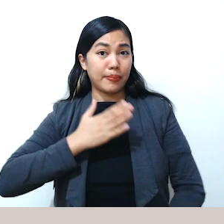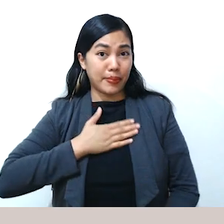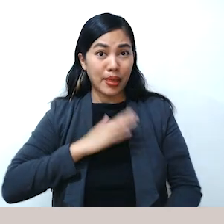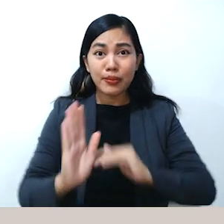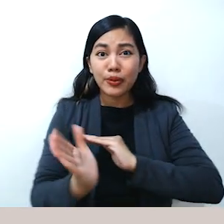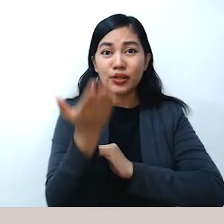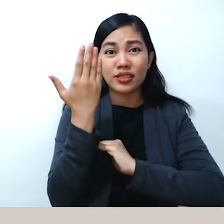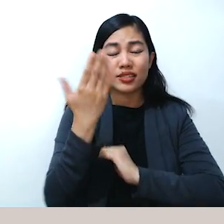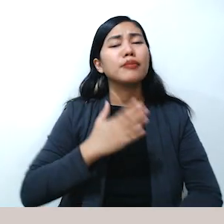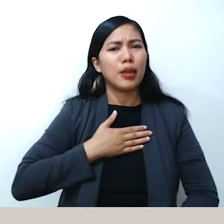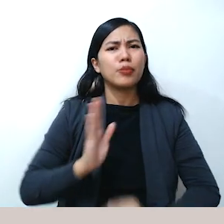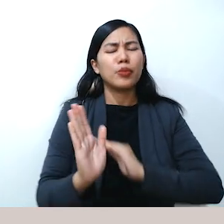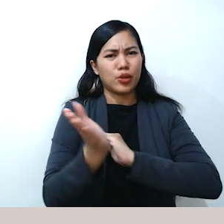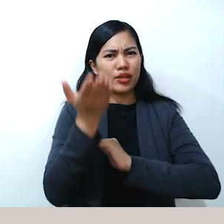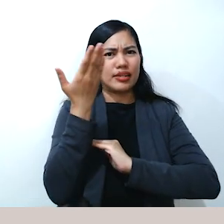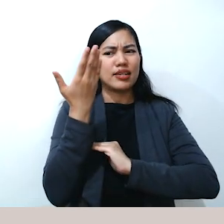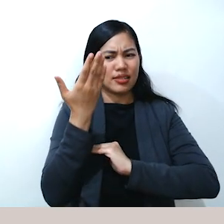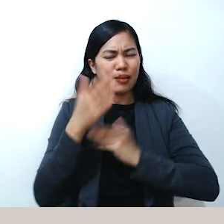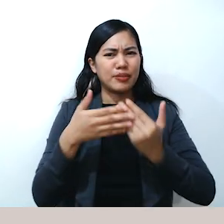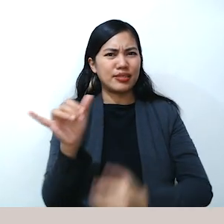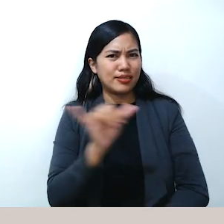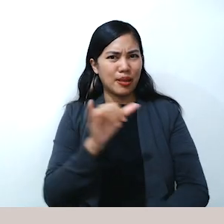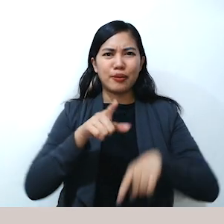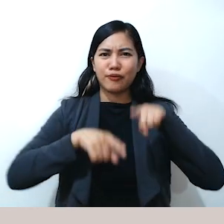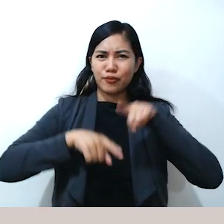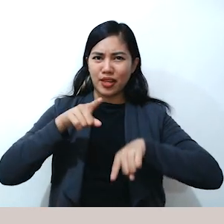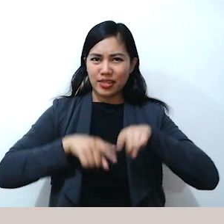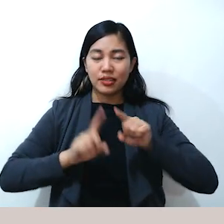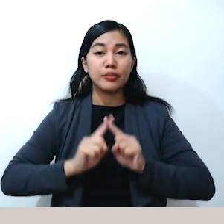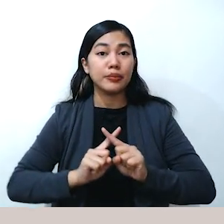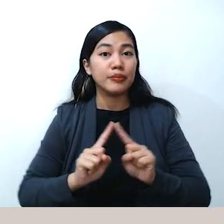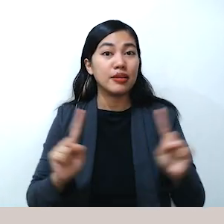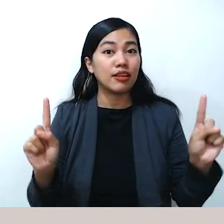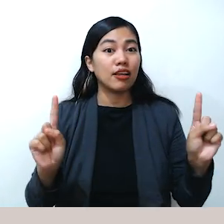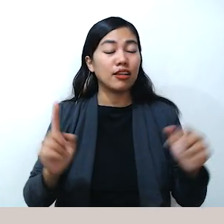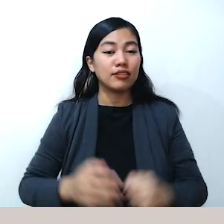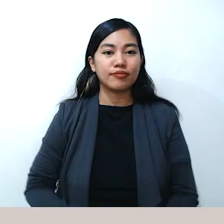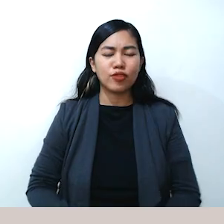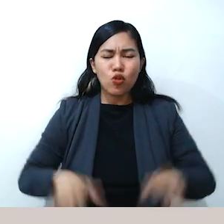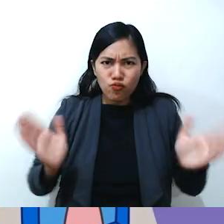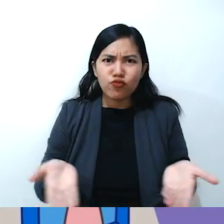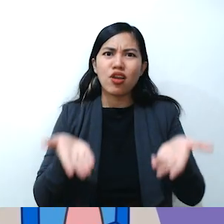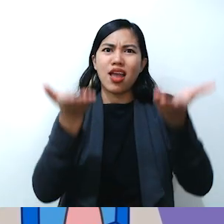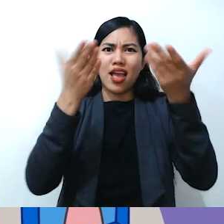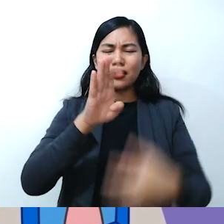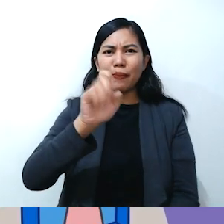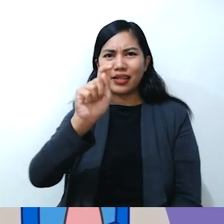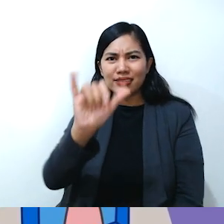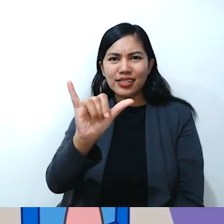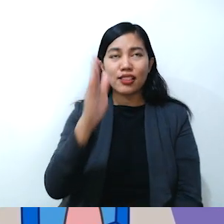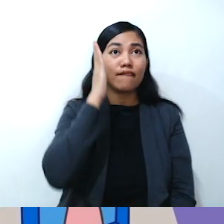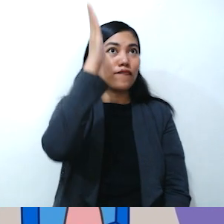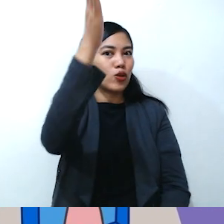Ang mga umaga ko ay parang sa mga kaibigan ko lang din. Maliban sa... Gising,